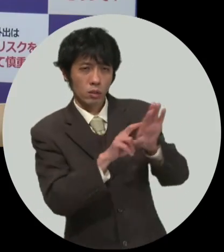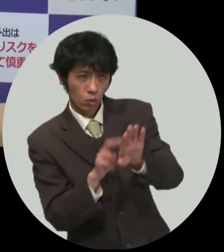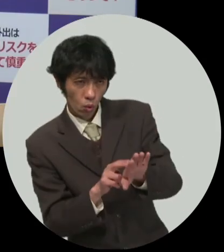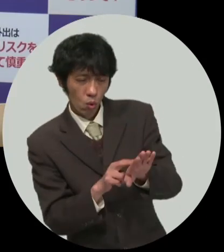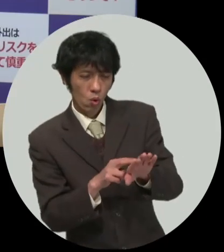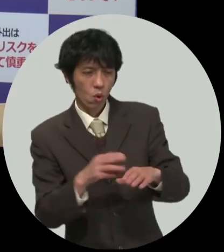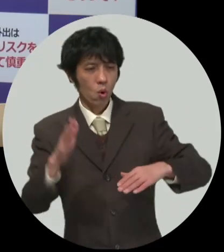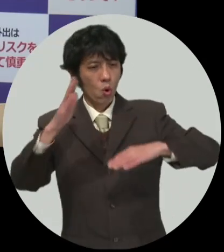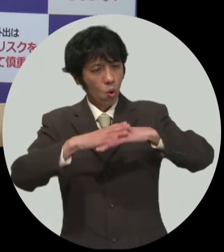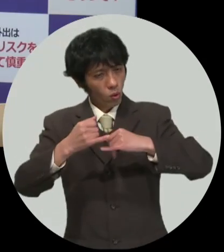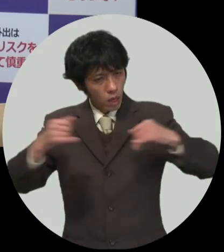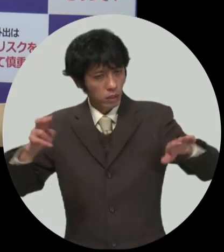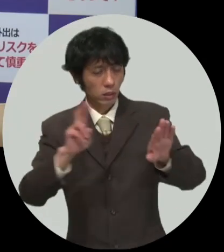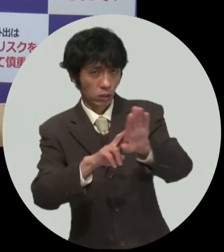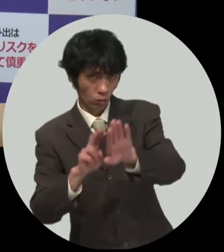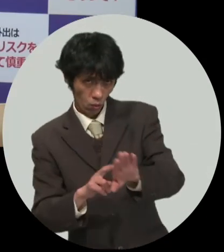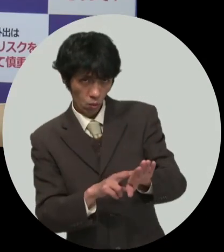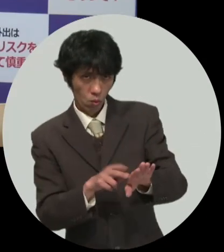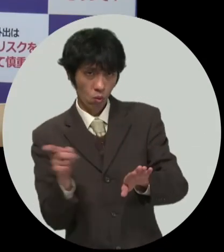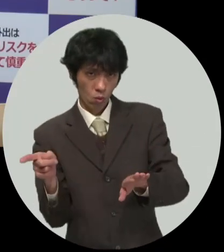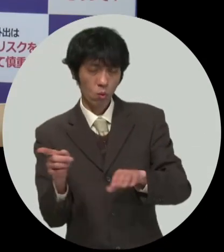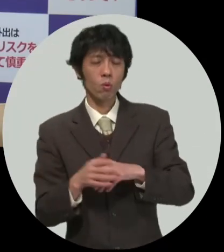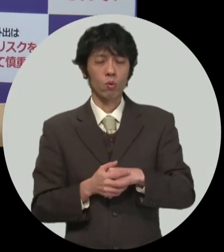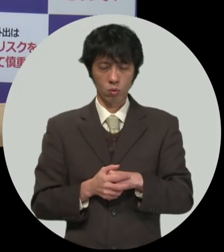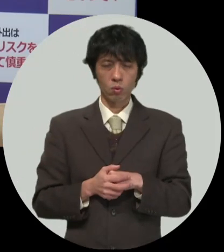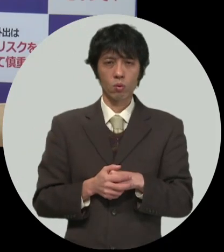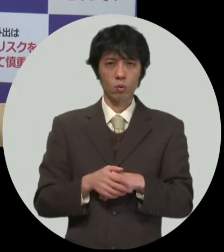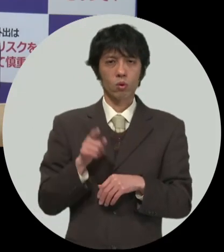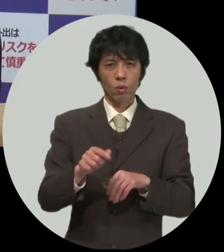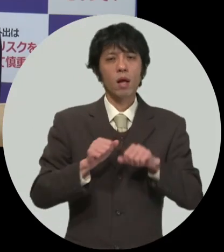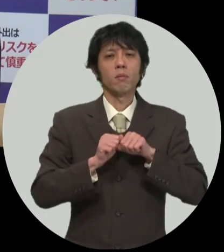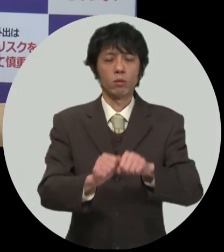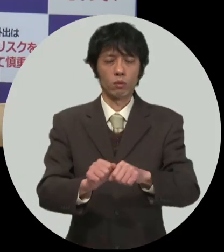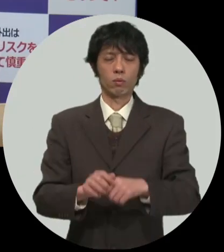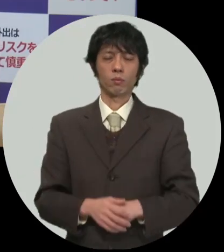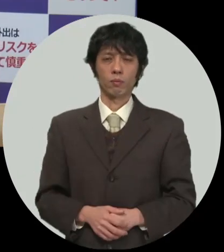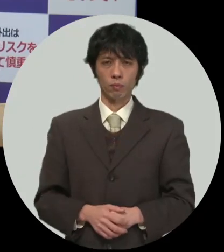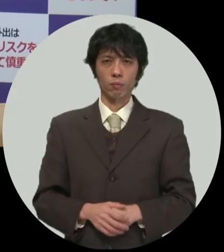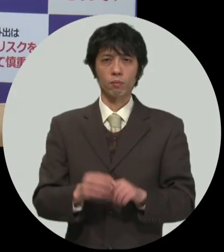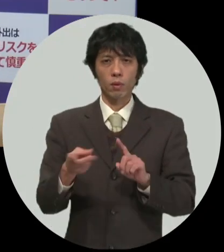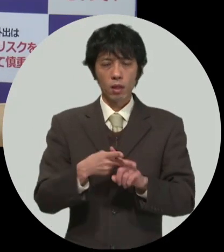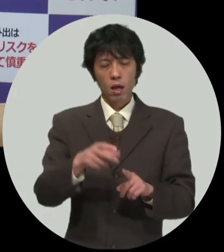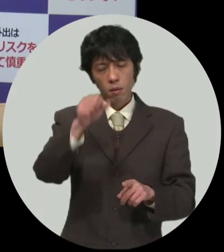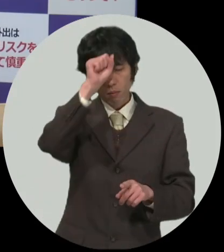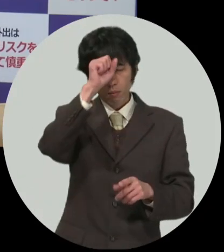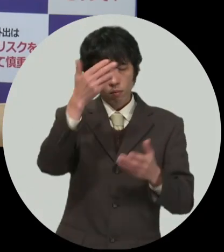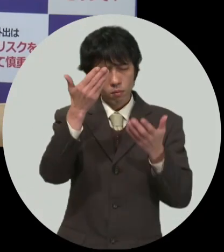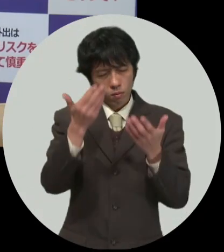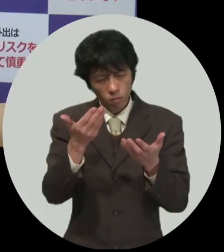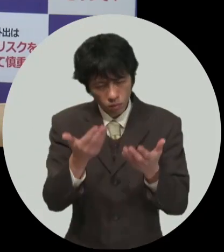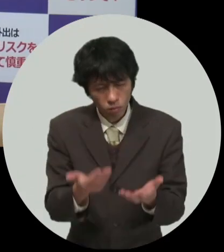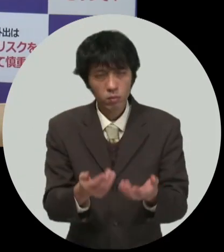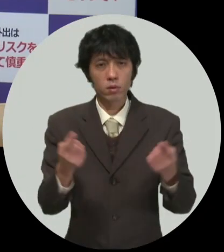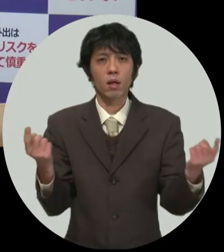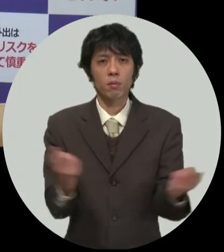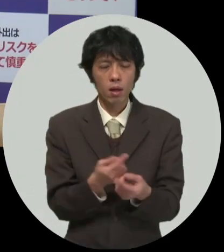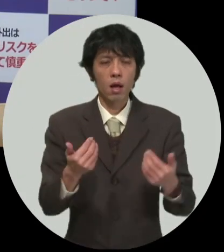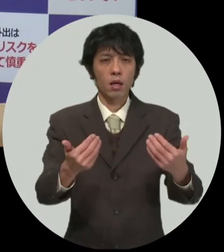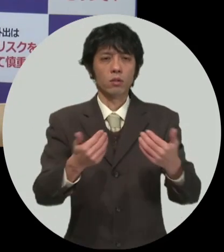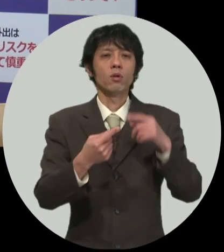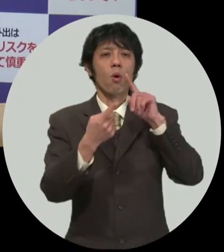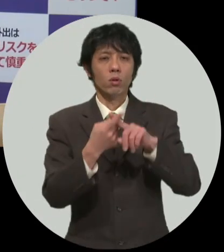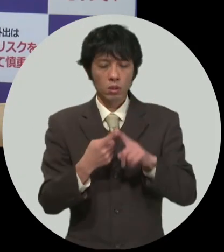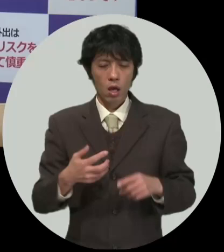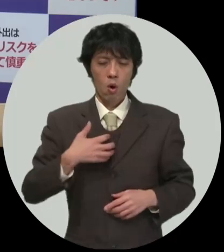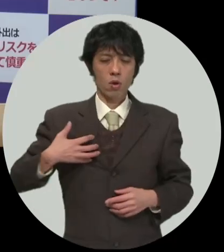ことで、いざとなったらそういうことをやります。さらにもっと病状が悪化すれば、必要に応じて、保健所と